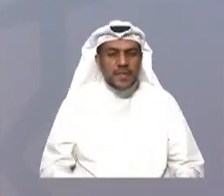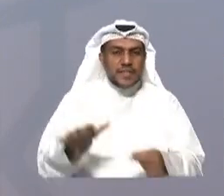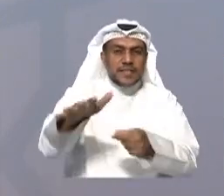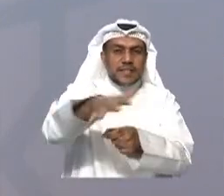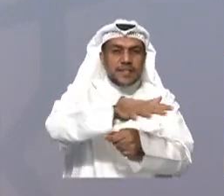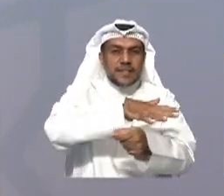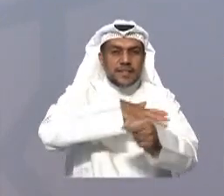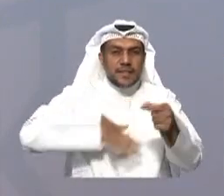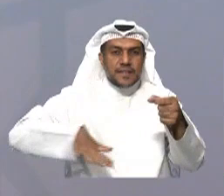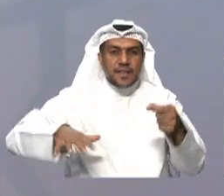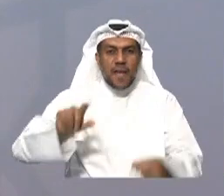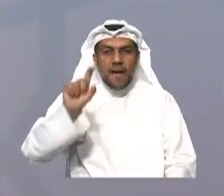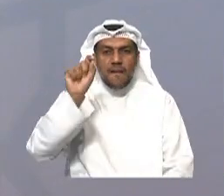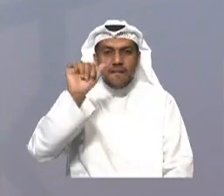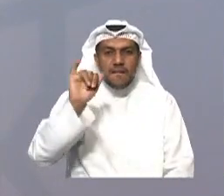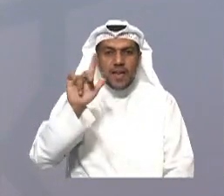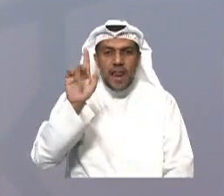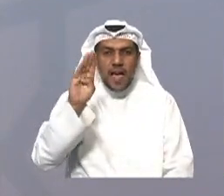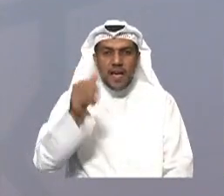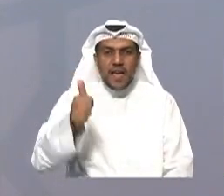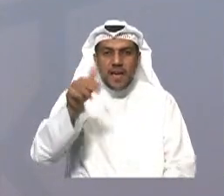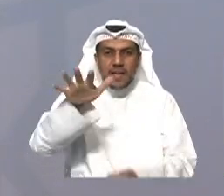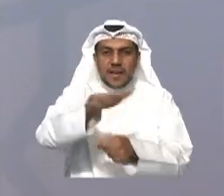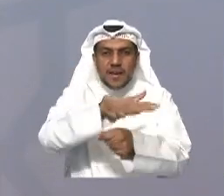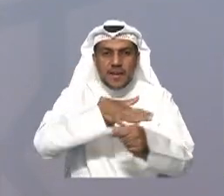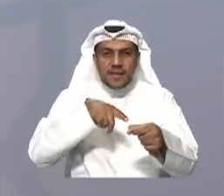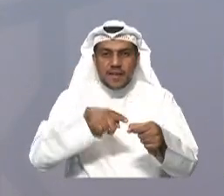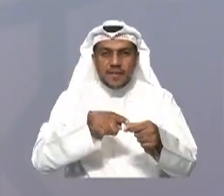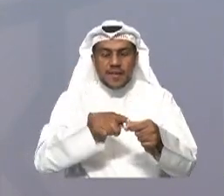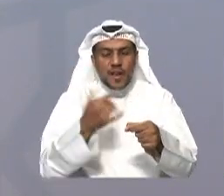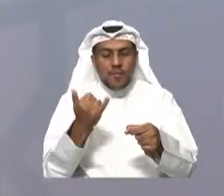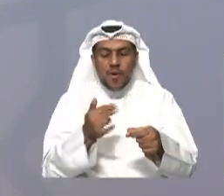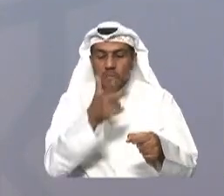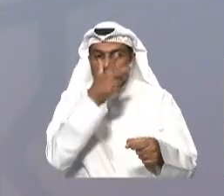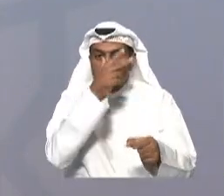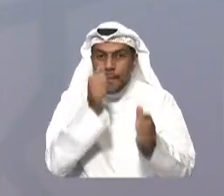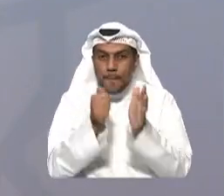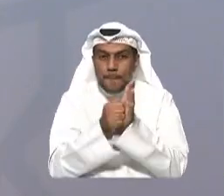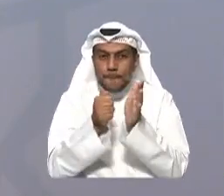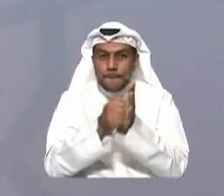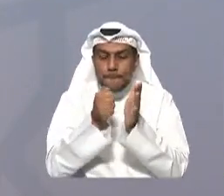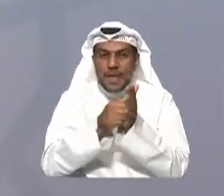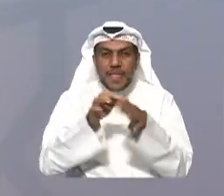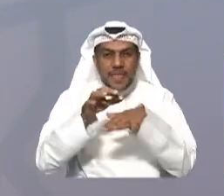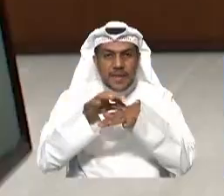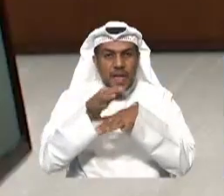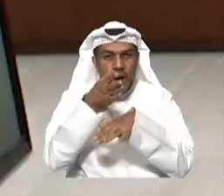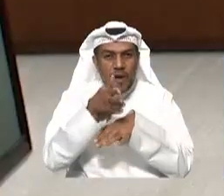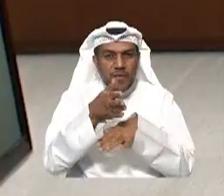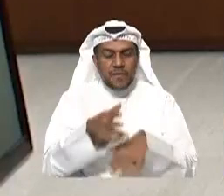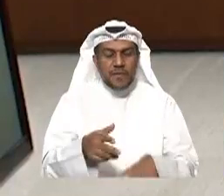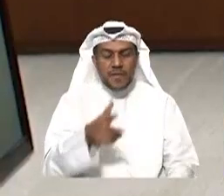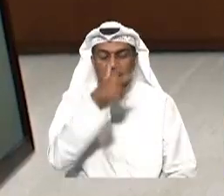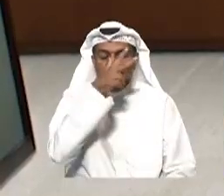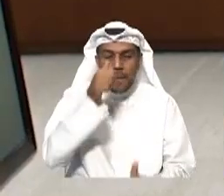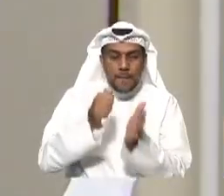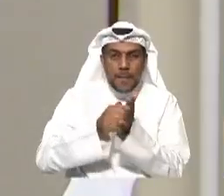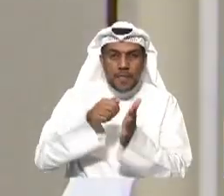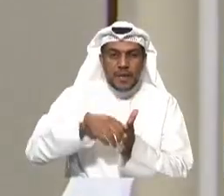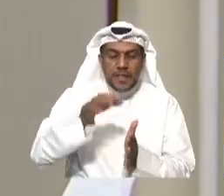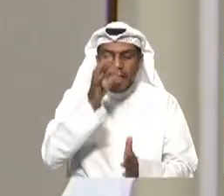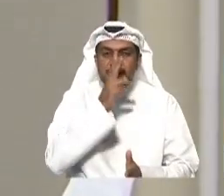فيلكا والحفاظ على روح التراث العمراني القديم الذي يحمل الطوابع التاريخ المناطق الكويتيه